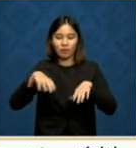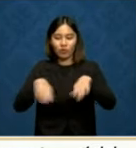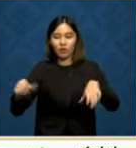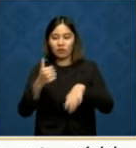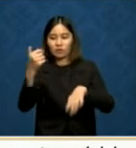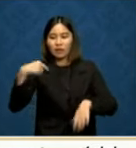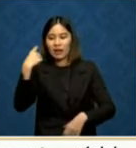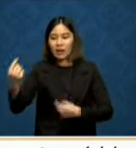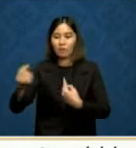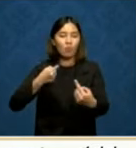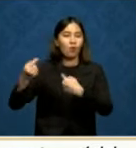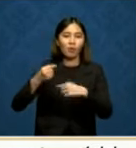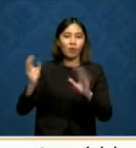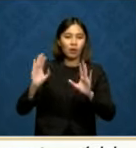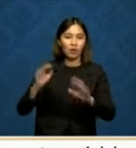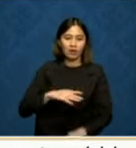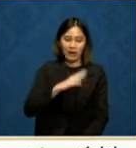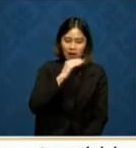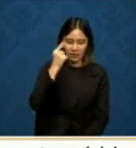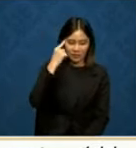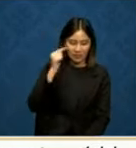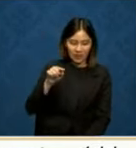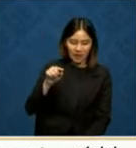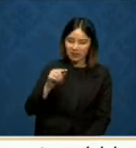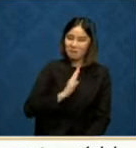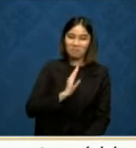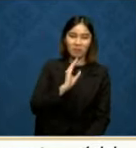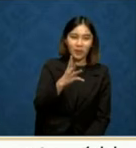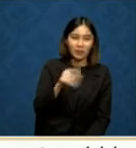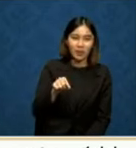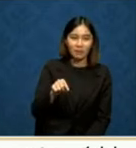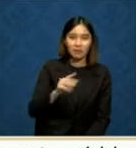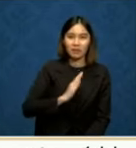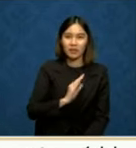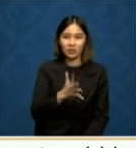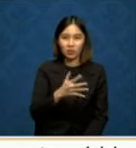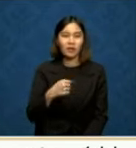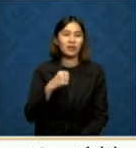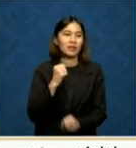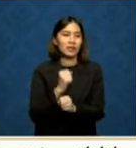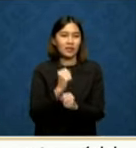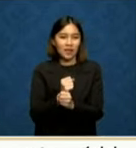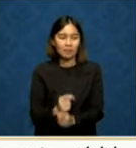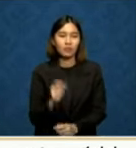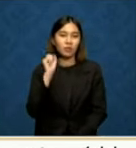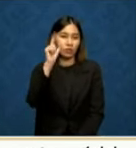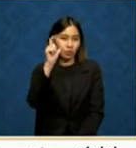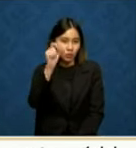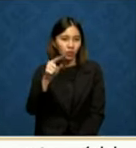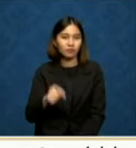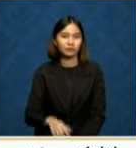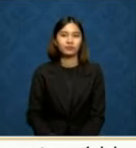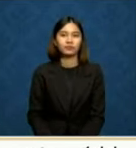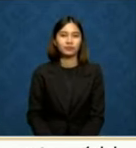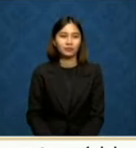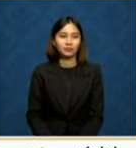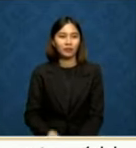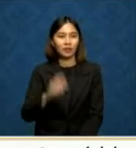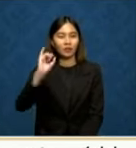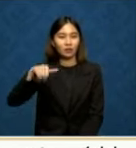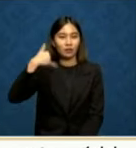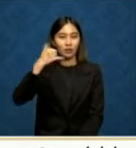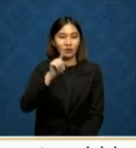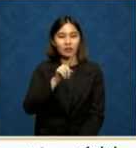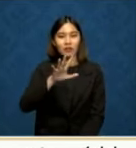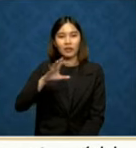ร้อใหใครมาร้องเหลียนเราเห็นวาเรื่องไหนนมนไม่เป็ทำต่ผู้บโภคเราทำงานเชิงลุกเลยนะคะ แล้วก็จะบอกวา 1502